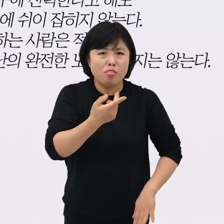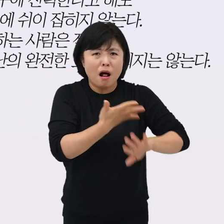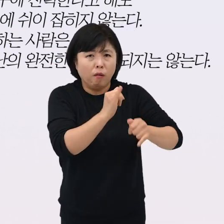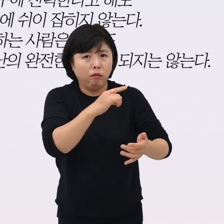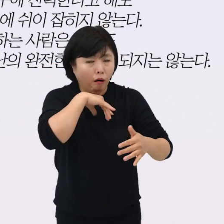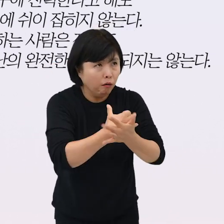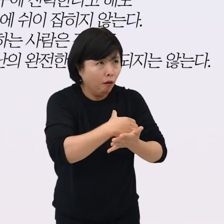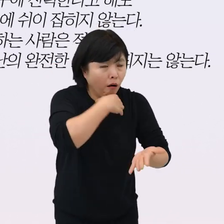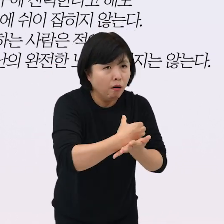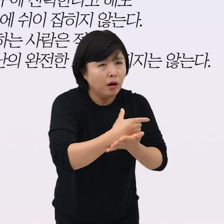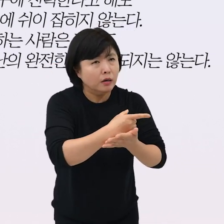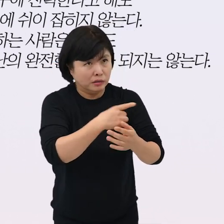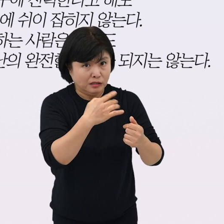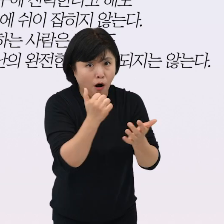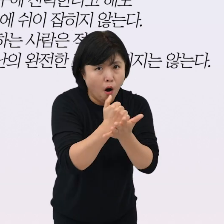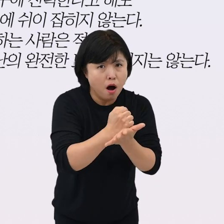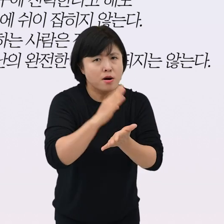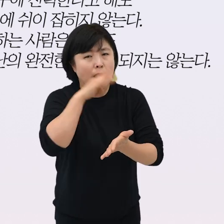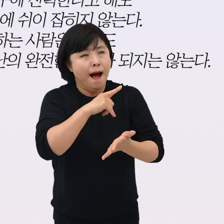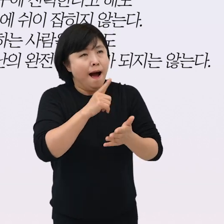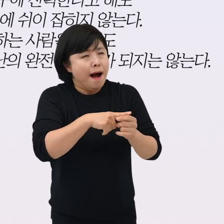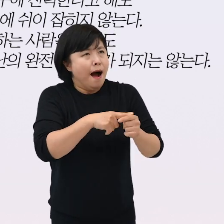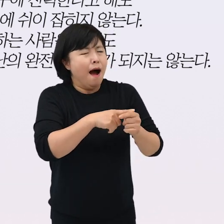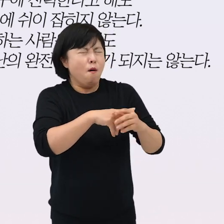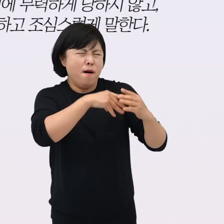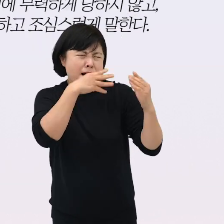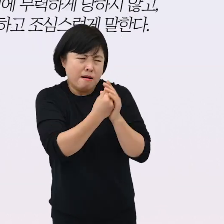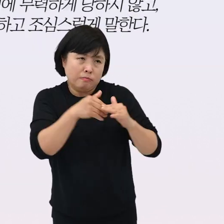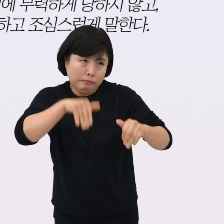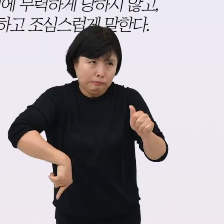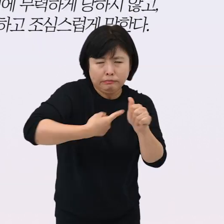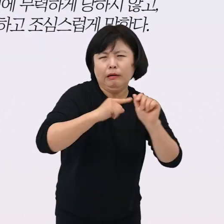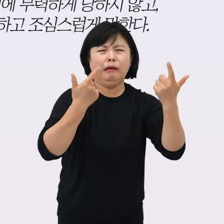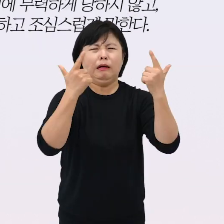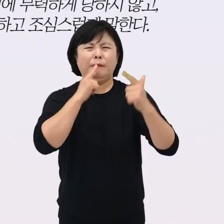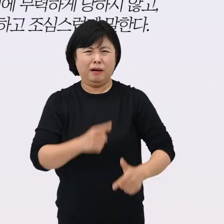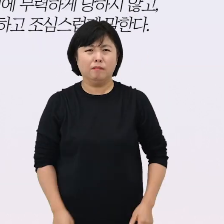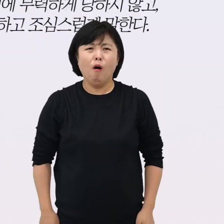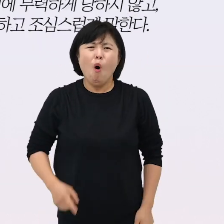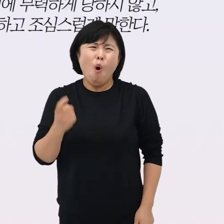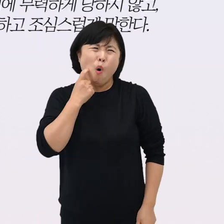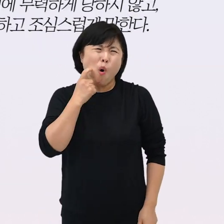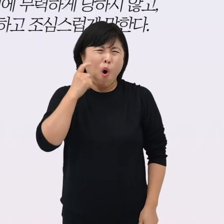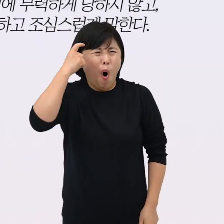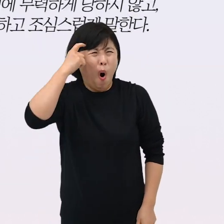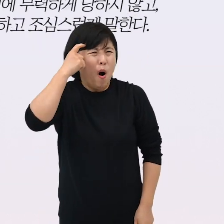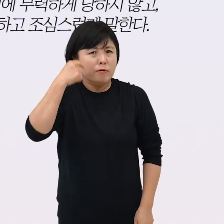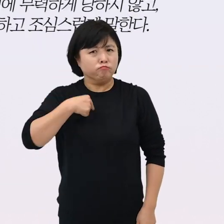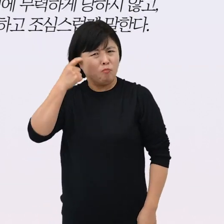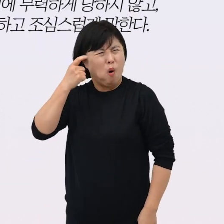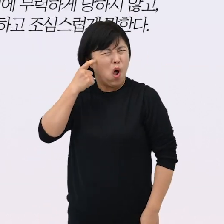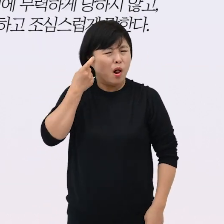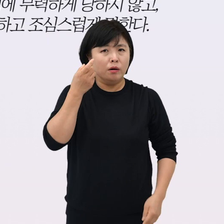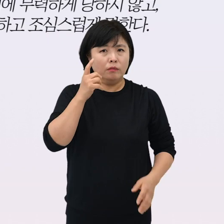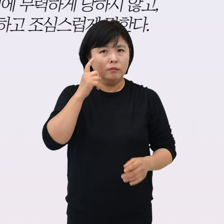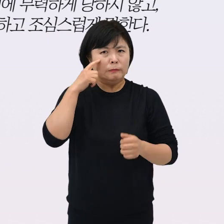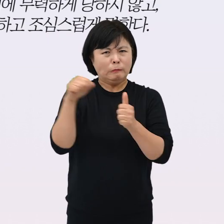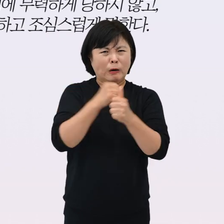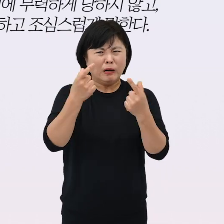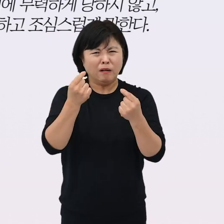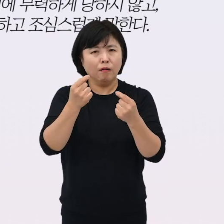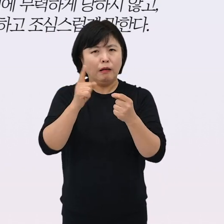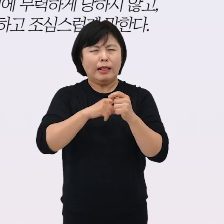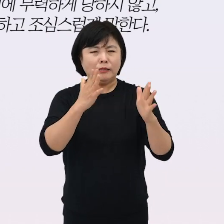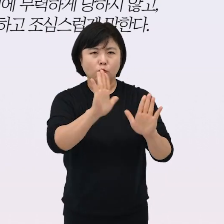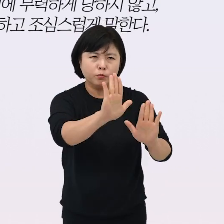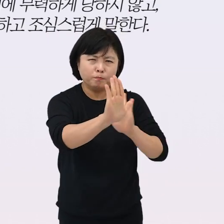속임수와 우연의 장난의 완전한 노예가 되지는 않는다. 거짓 신념들의 폭격에 무력하게 당하지 않고